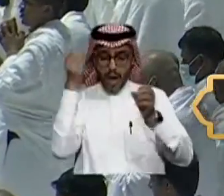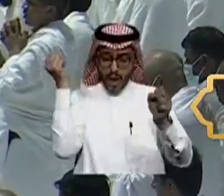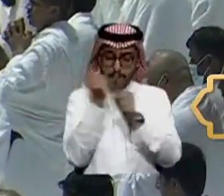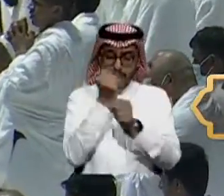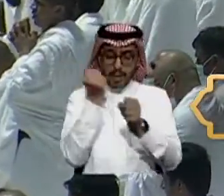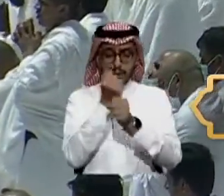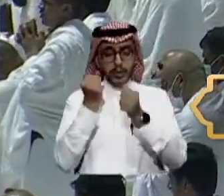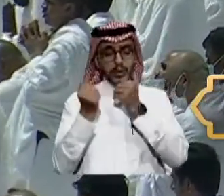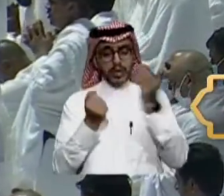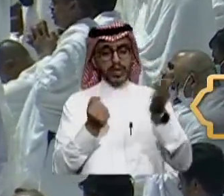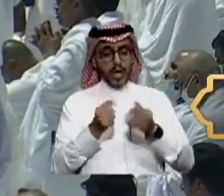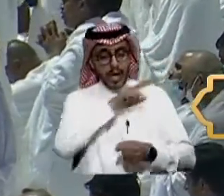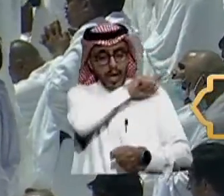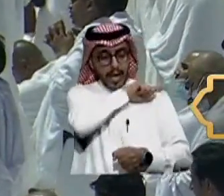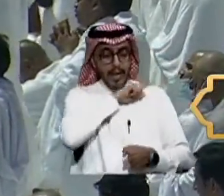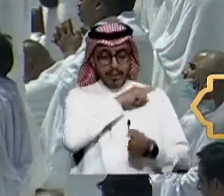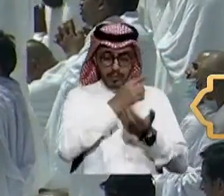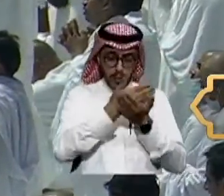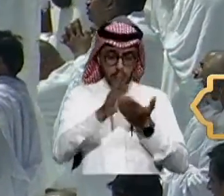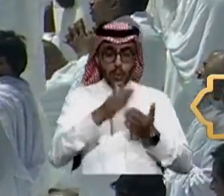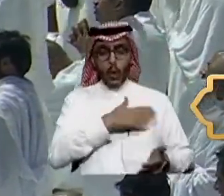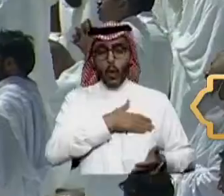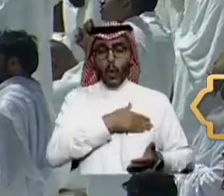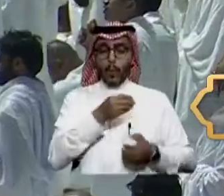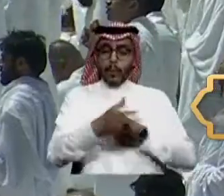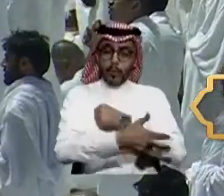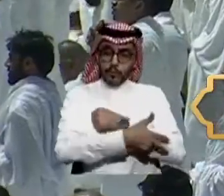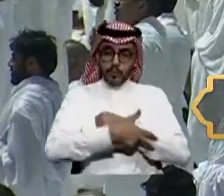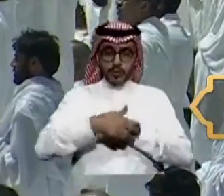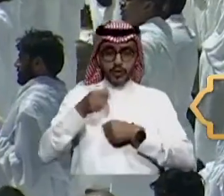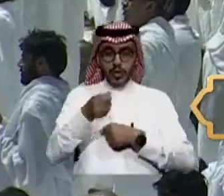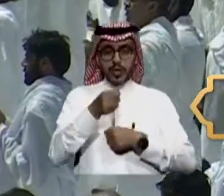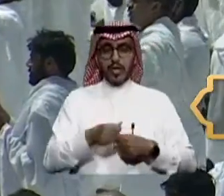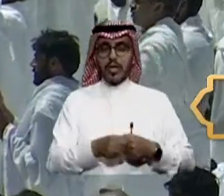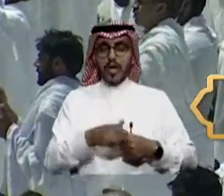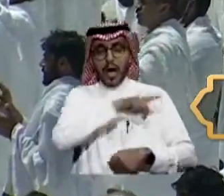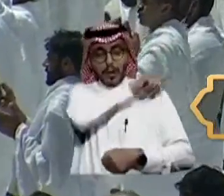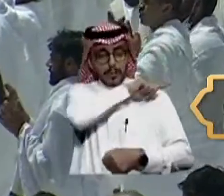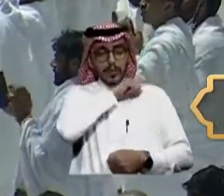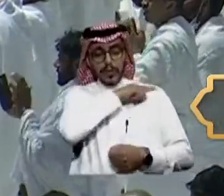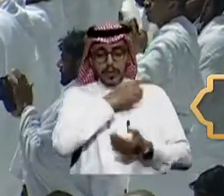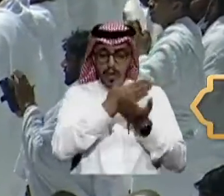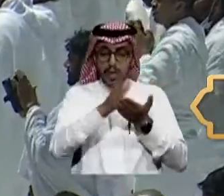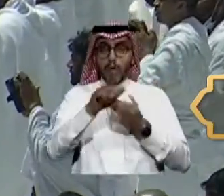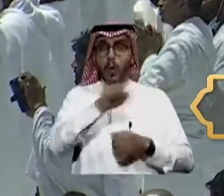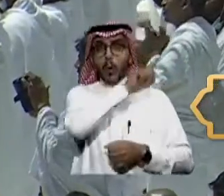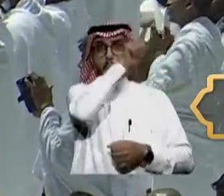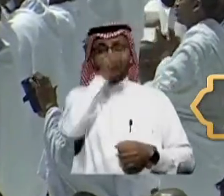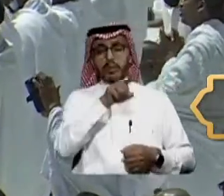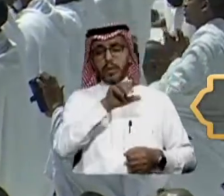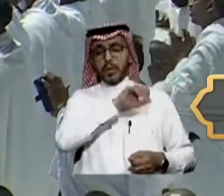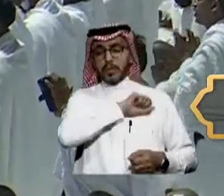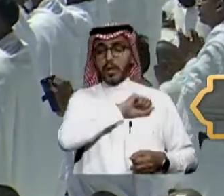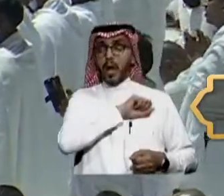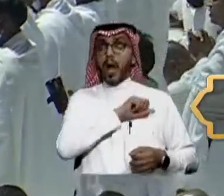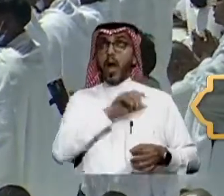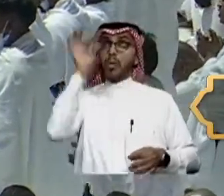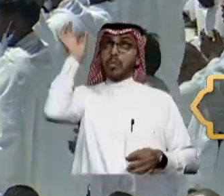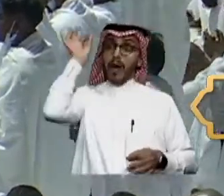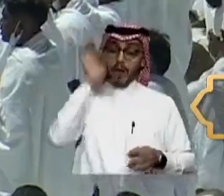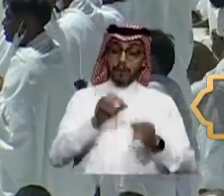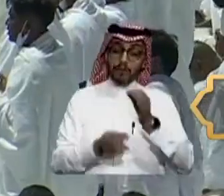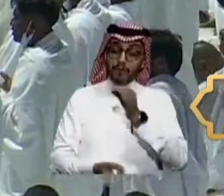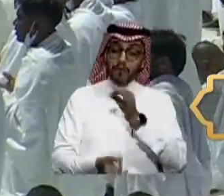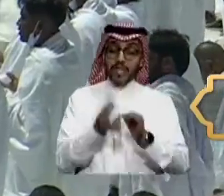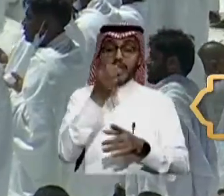الخيرات وترك المنكرات وحب المساكين وان تغفر لنا وترحمنا واذا اردت بقوم